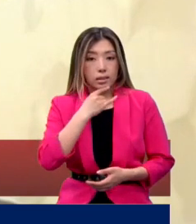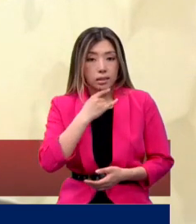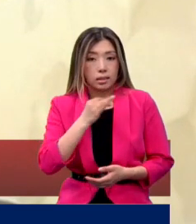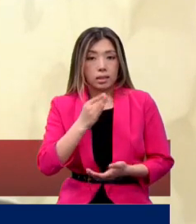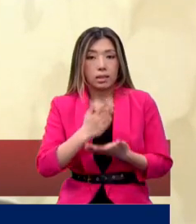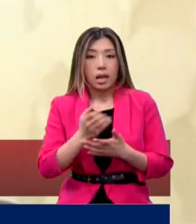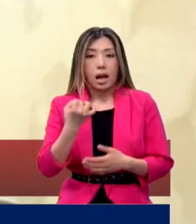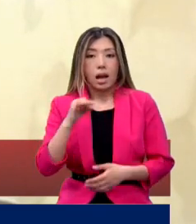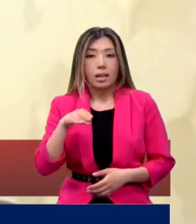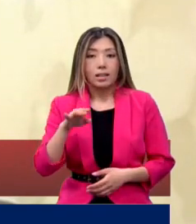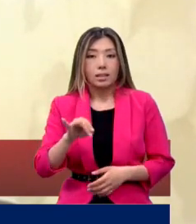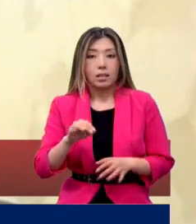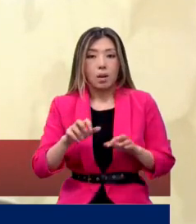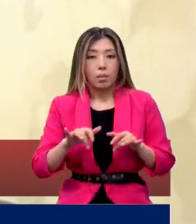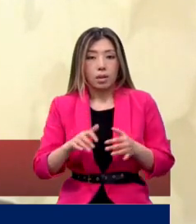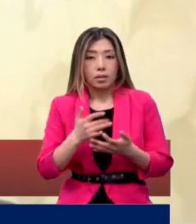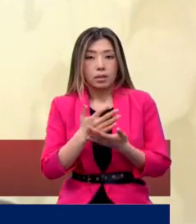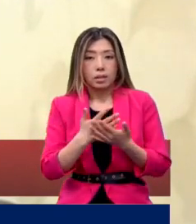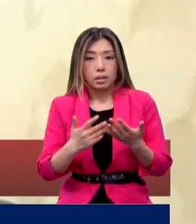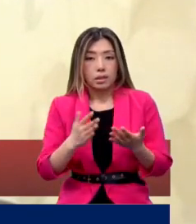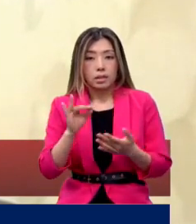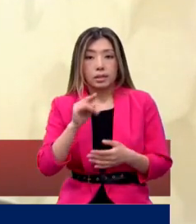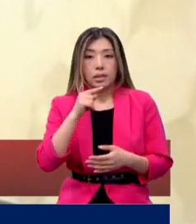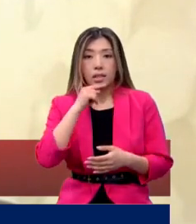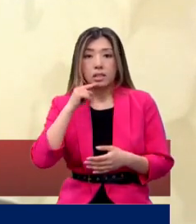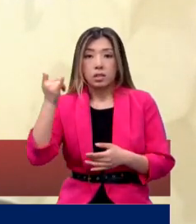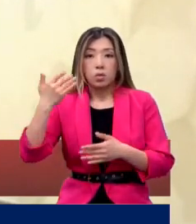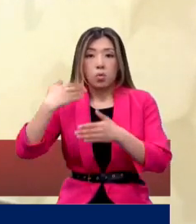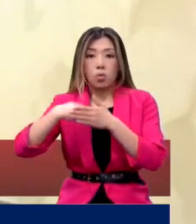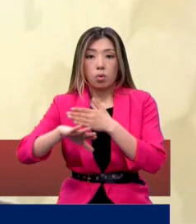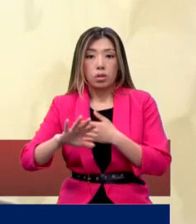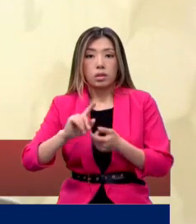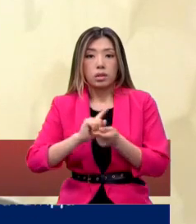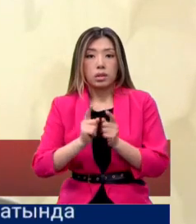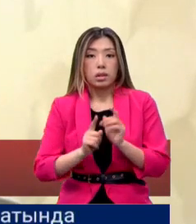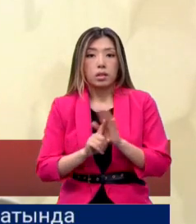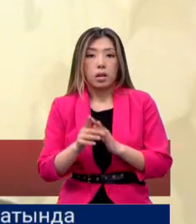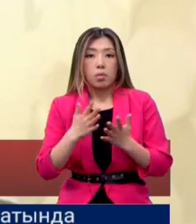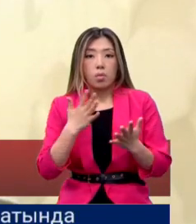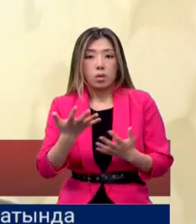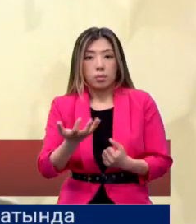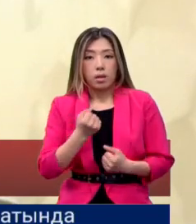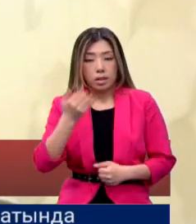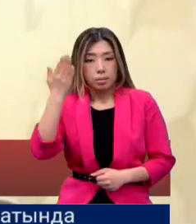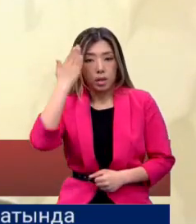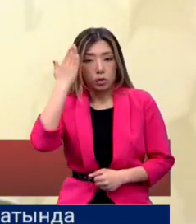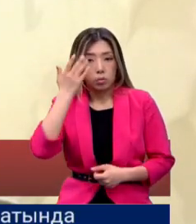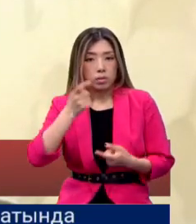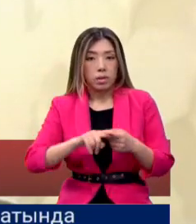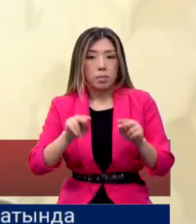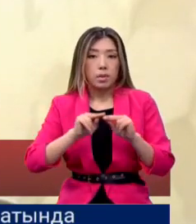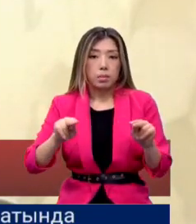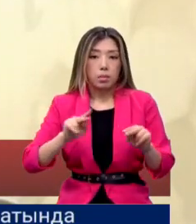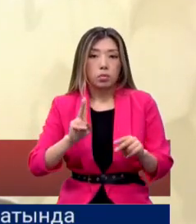координация IT-платформ, которые уходят из России и нанимают достаточно квалифицированные кадры в части преподавания